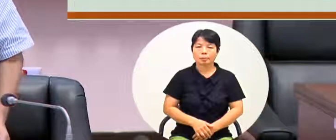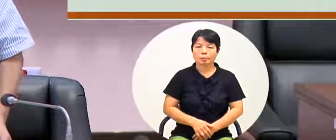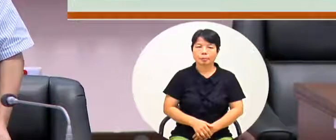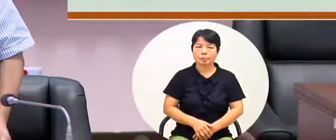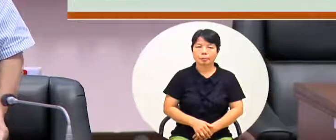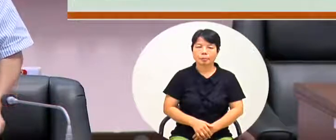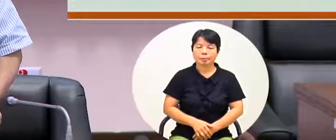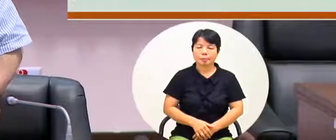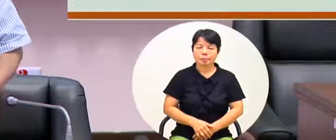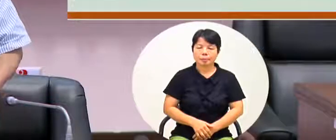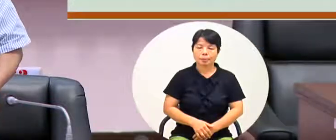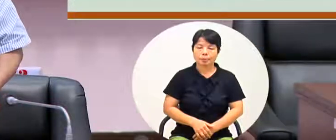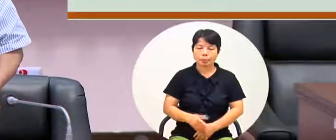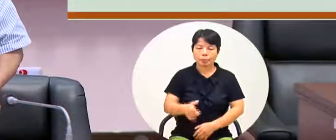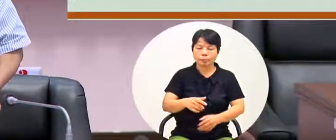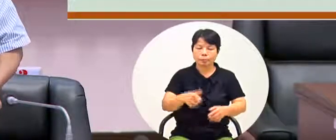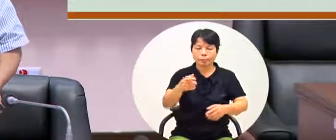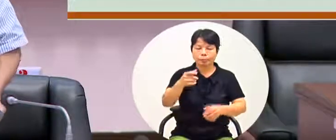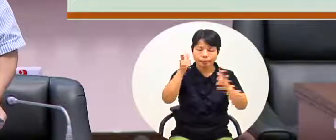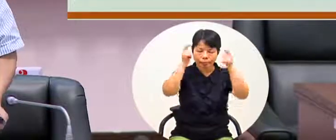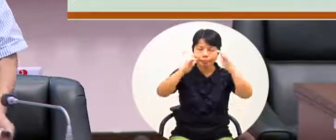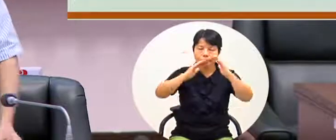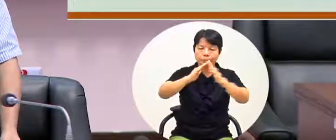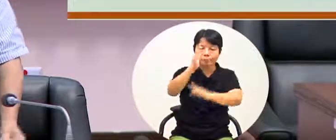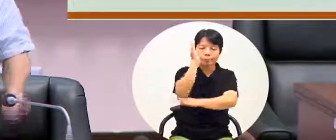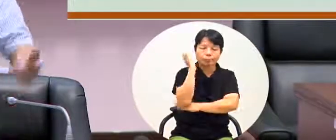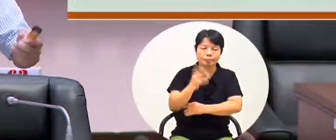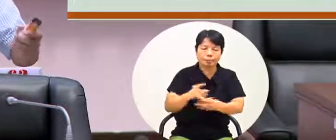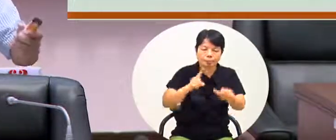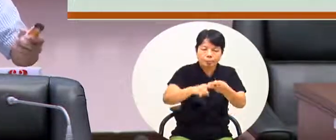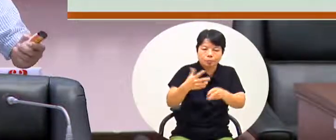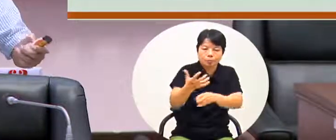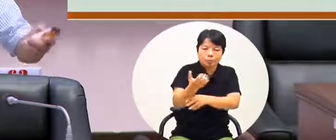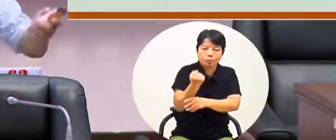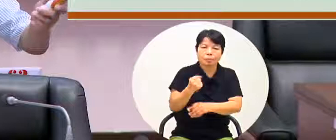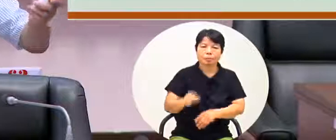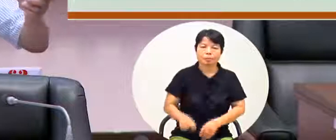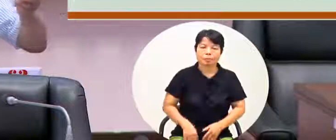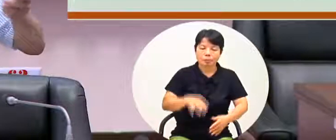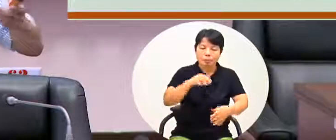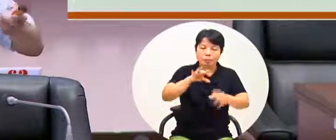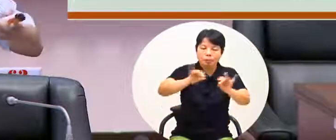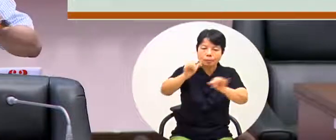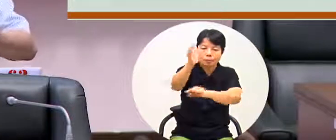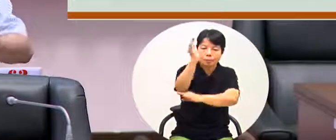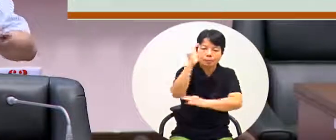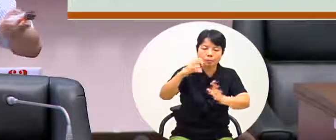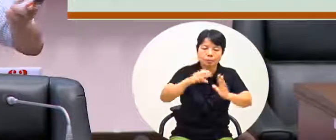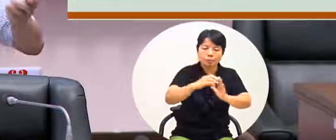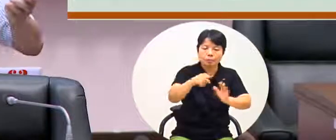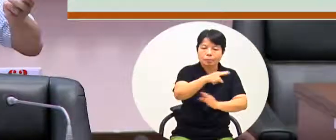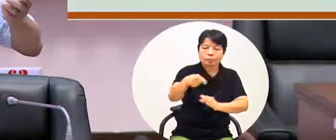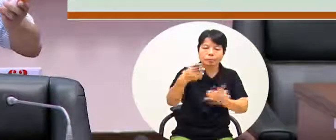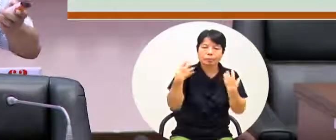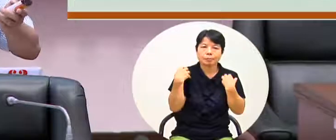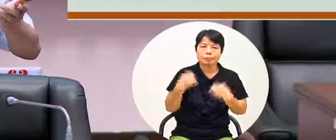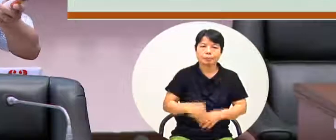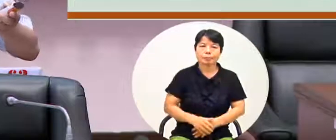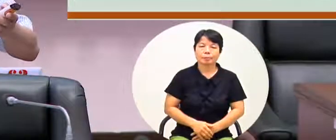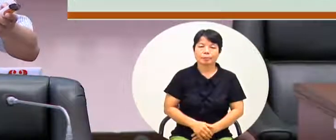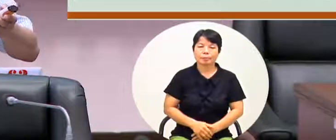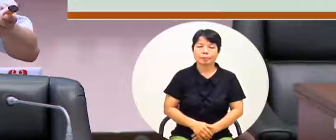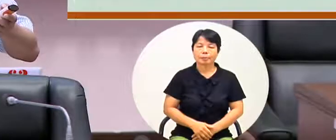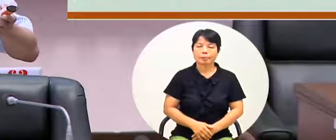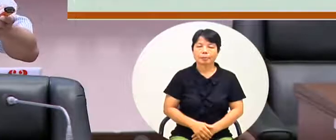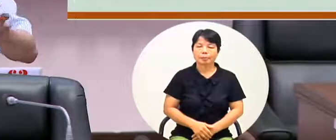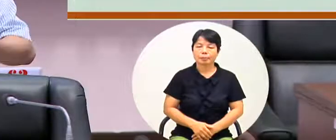属于咱这个地震局内底啊。啊个有无？因为我要了解的就是讲中下工程